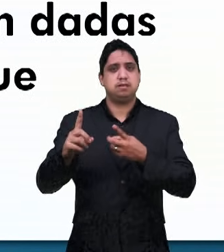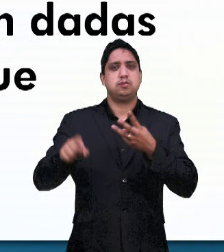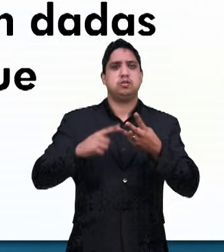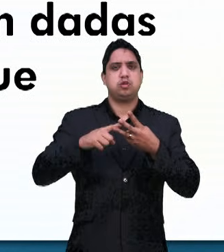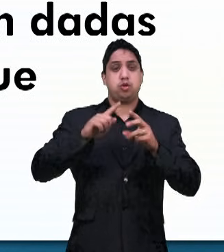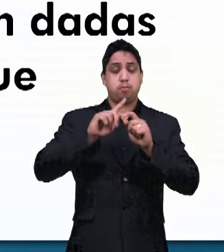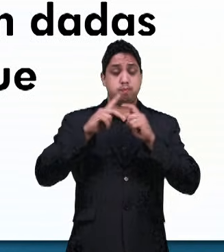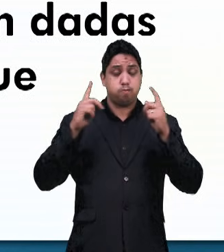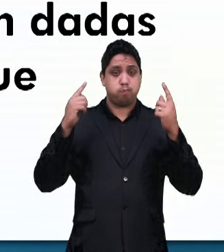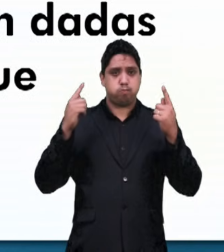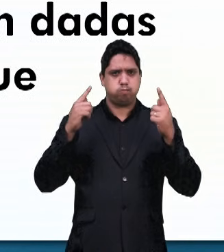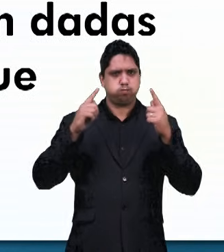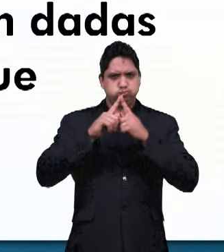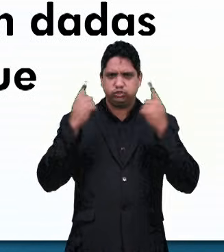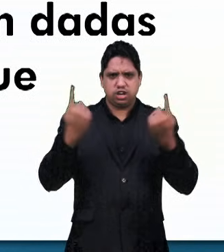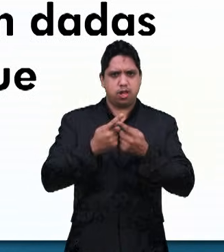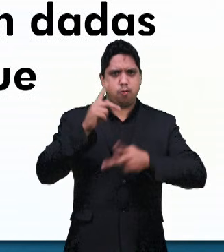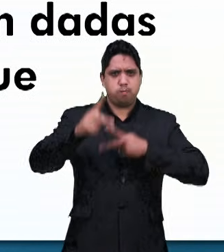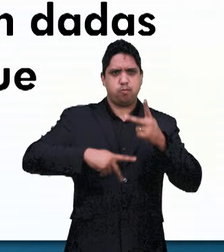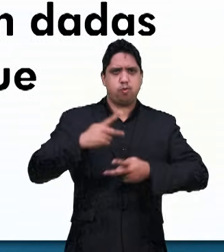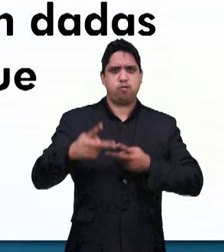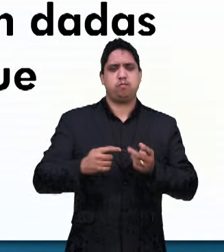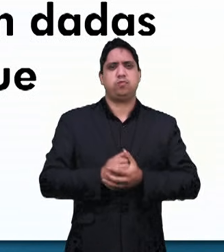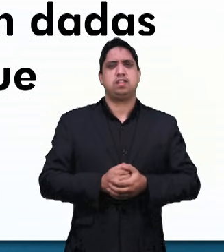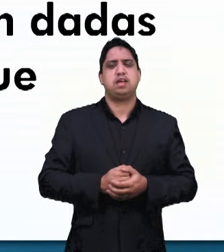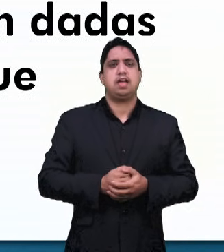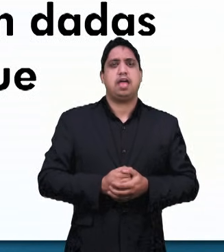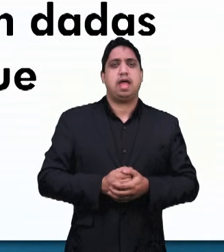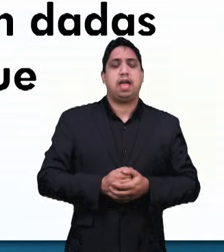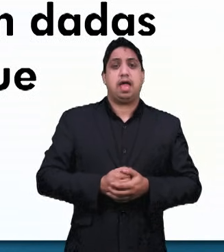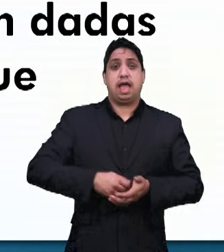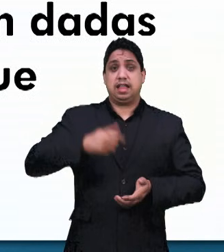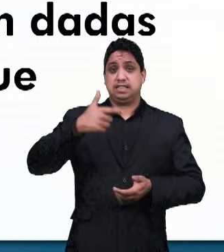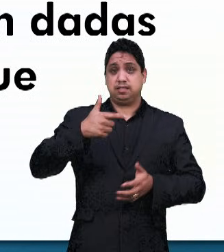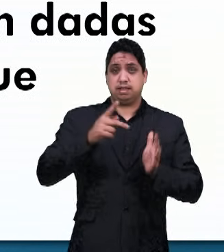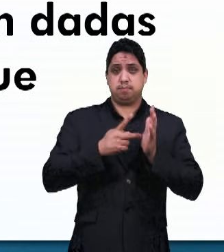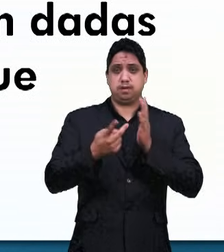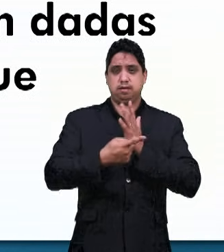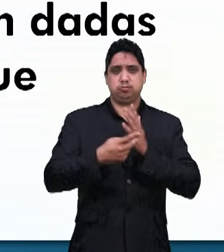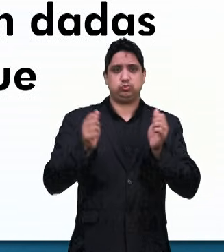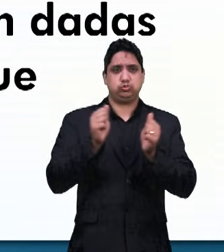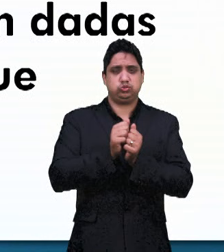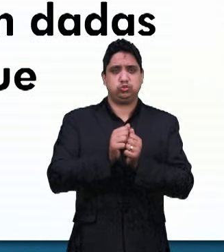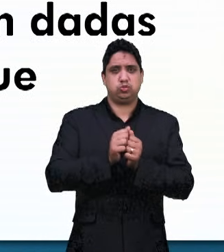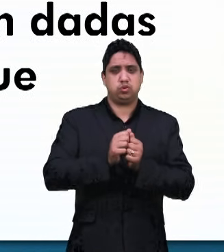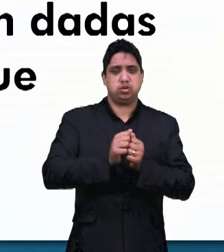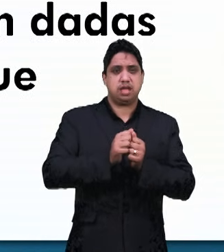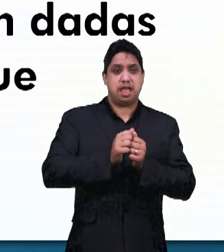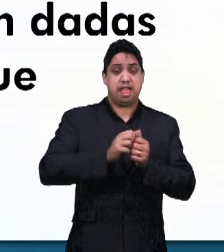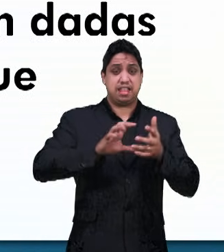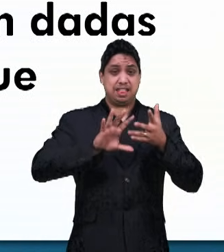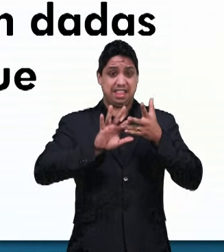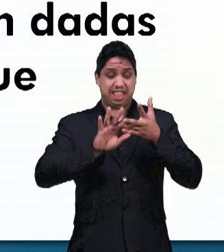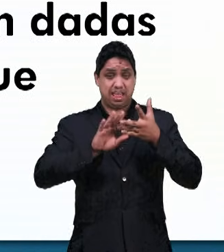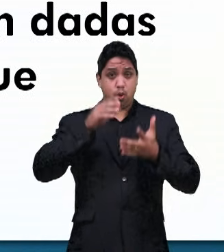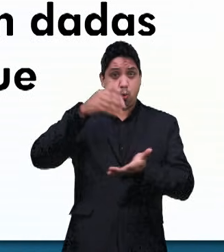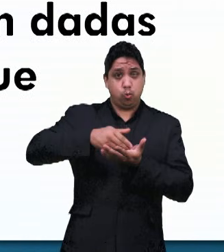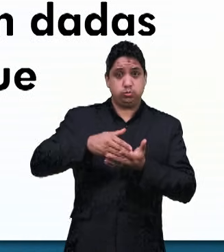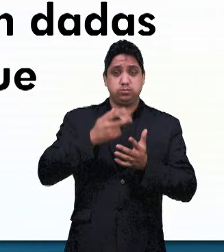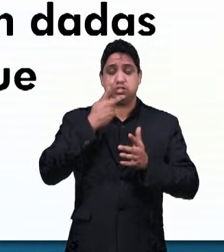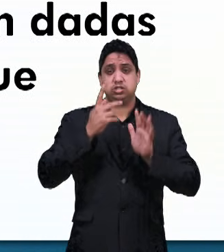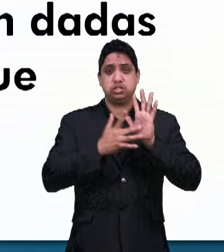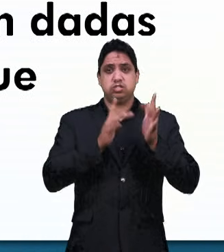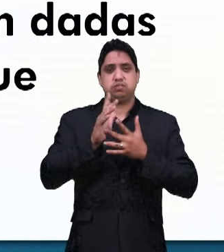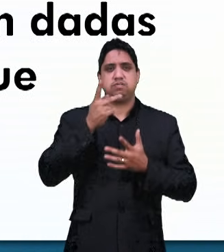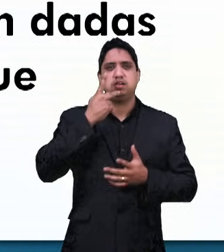général, afin que vous puissiez comprendre. L'explication de la deuxième parabole, ensemble avec les trois derniers proférés par le Seigneur